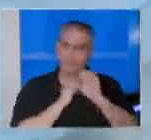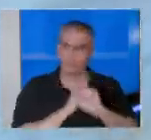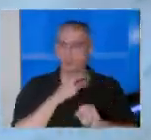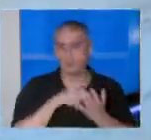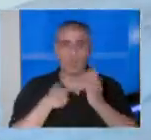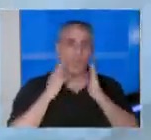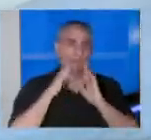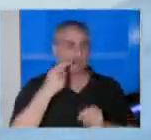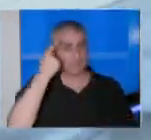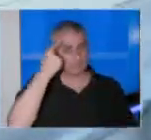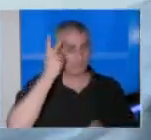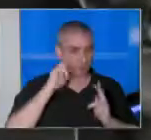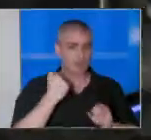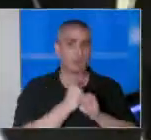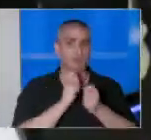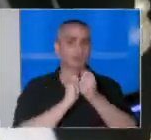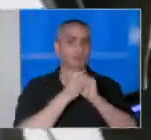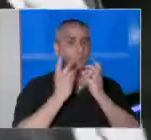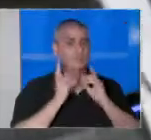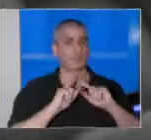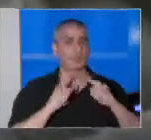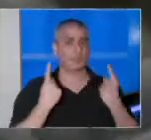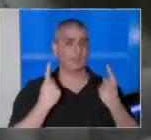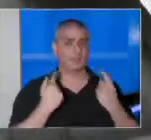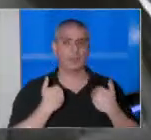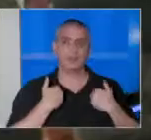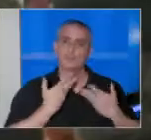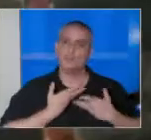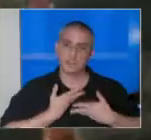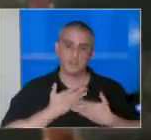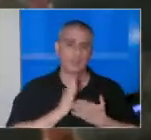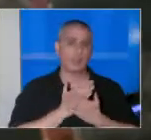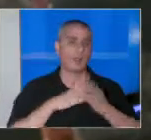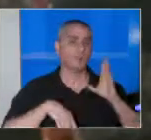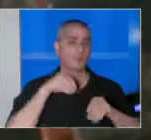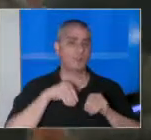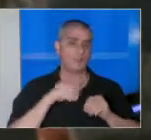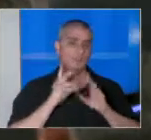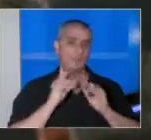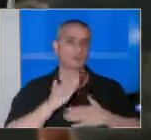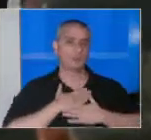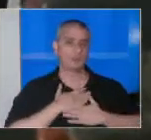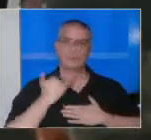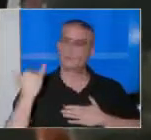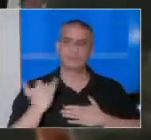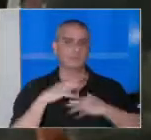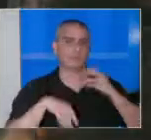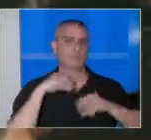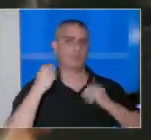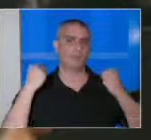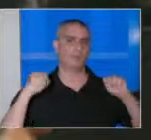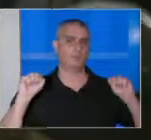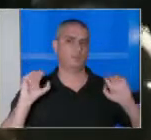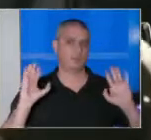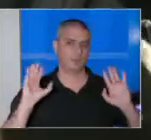כי האמנתי בו וחשבתי שאפשר לעשות שינוי בדרך אחרת. אני מקבלת את הכרעת הבוחרים כדרכי בכל מערכת בחירות